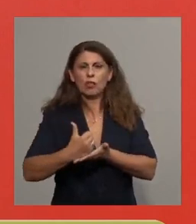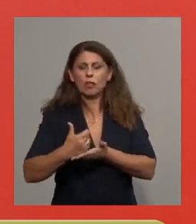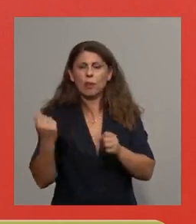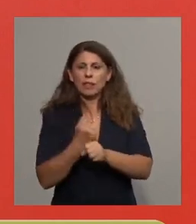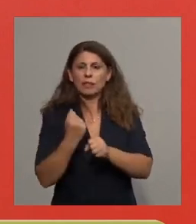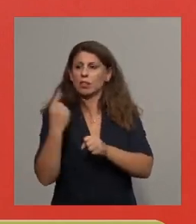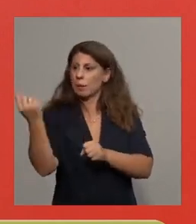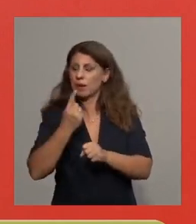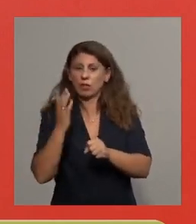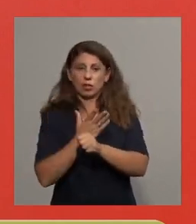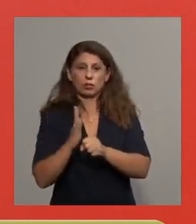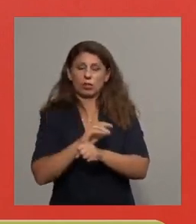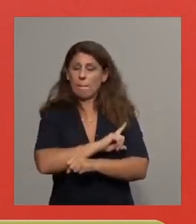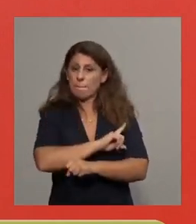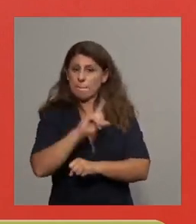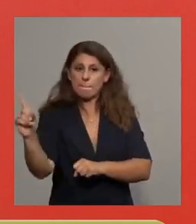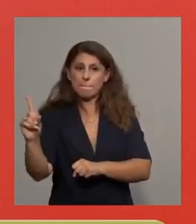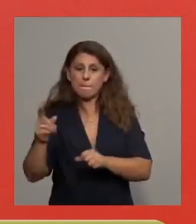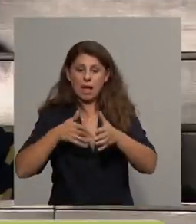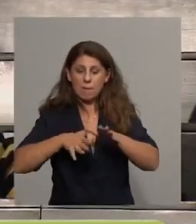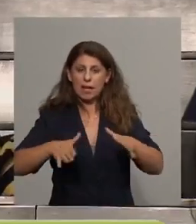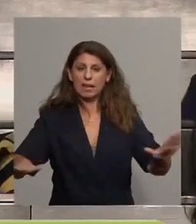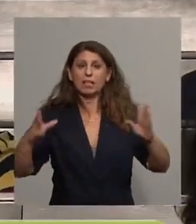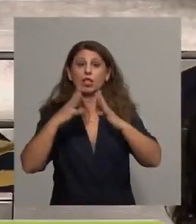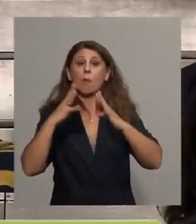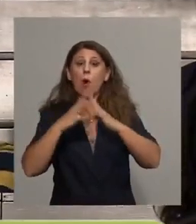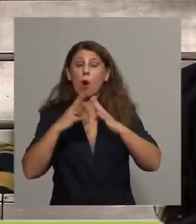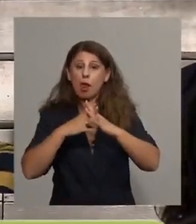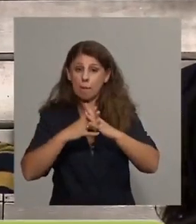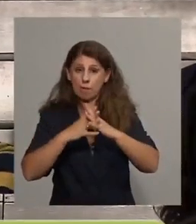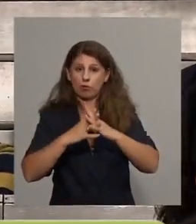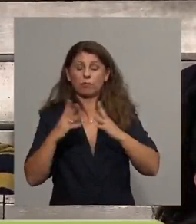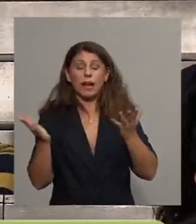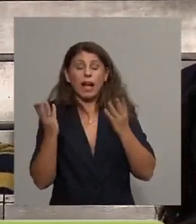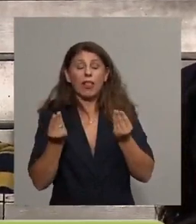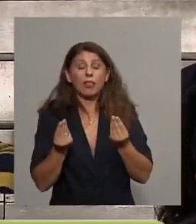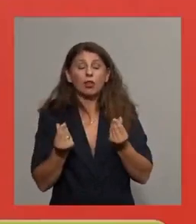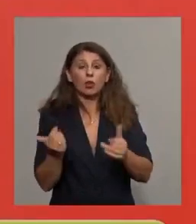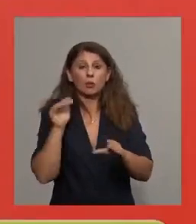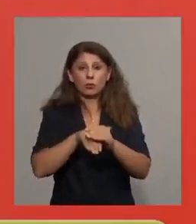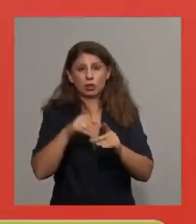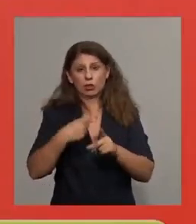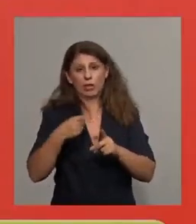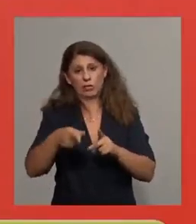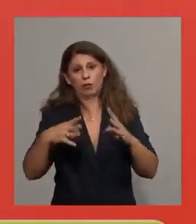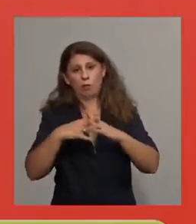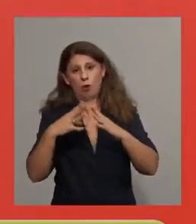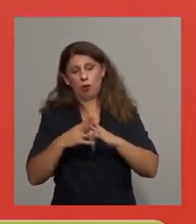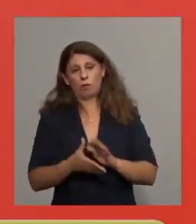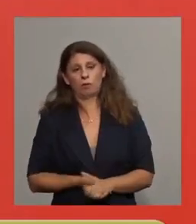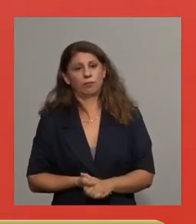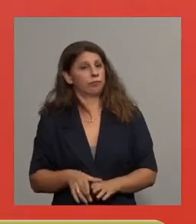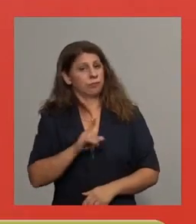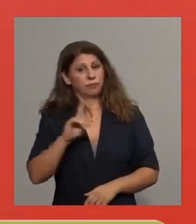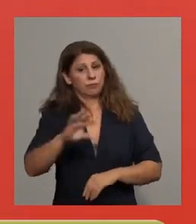περιβαλλοντικής καταστροφής, ενάντια στον ιμπεριαλιστικό πόλεμο και την με κάθε τρόπο συμμετοχή της Ελλάδας αυτών, ενάντια